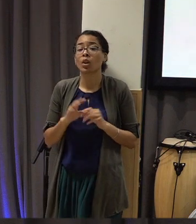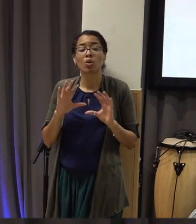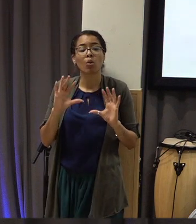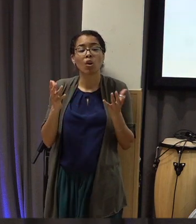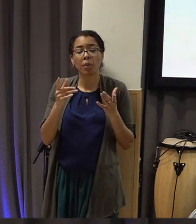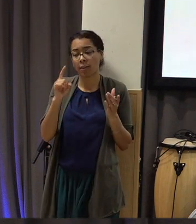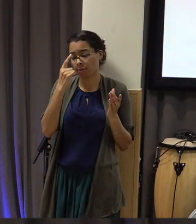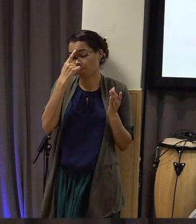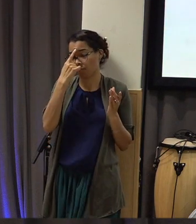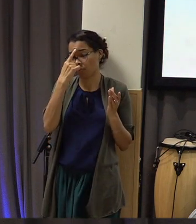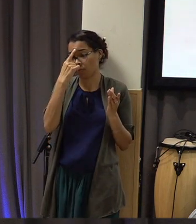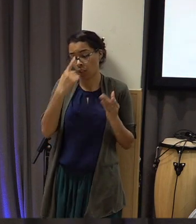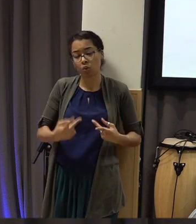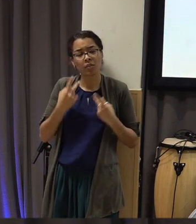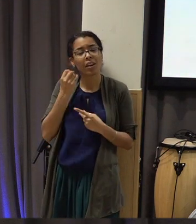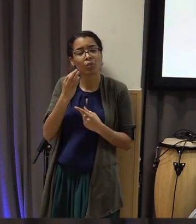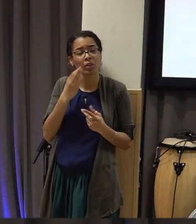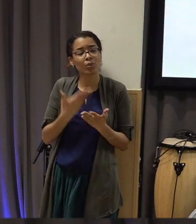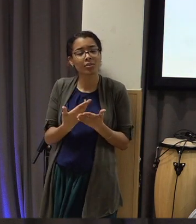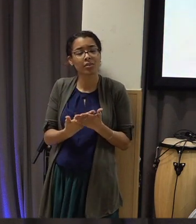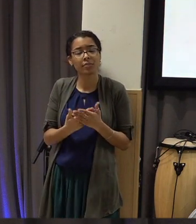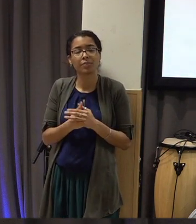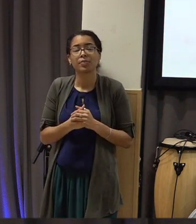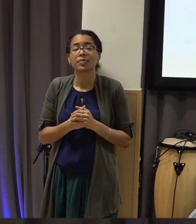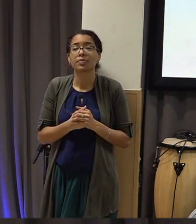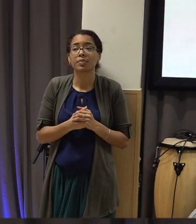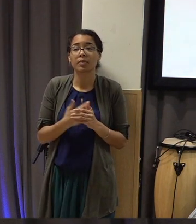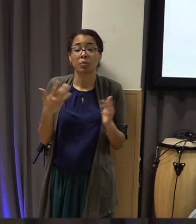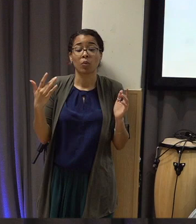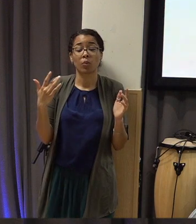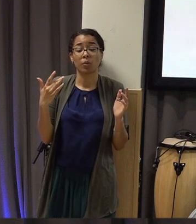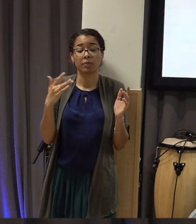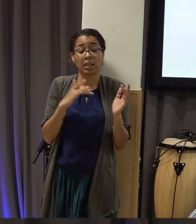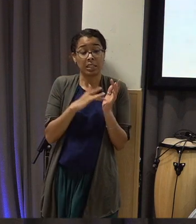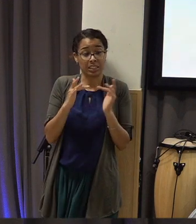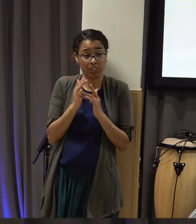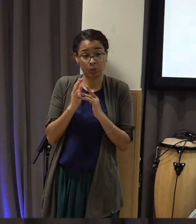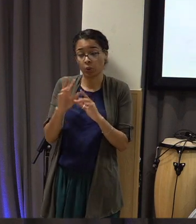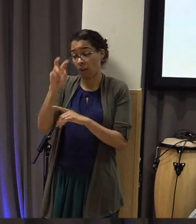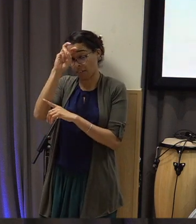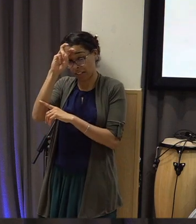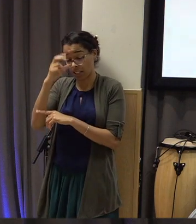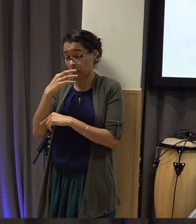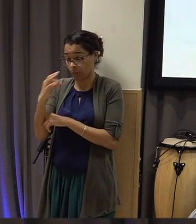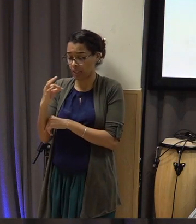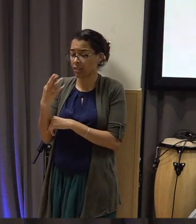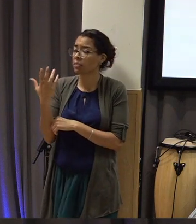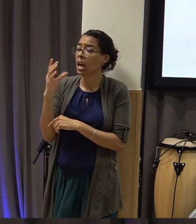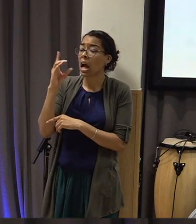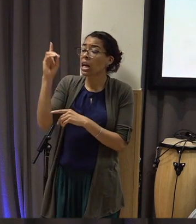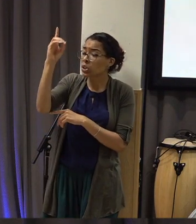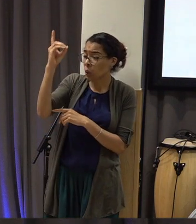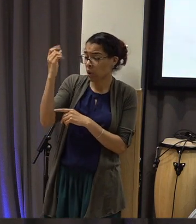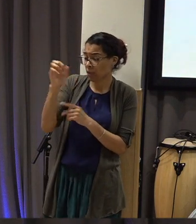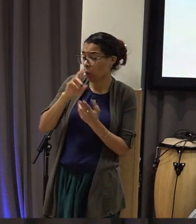dans ta vie de tous les jours. Parce que lorsque Jésus dit aux pharisiens et aux hérodiens de rendre à Dieu ce qui lui appartient, Jésus